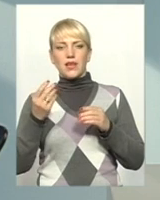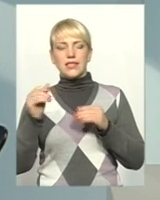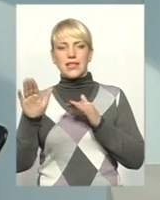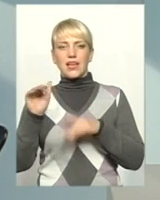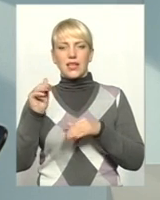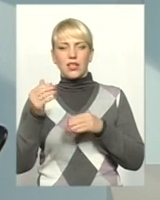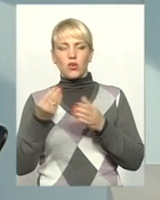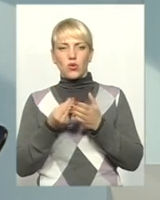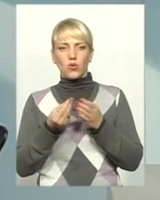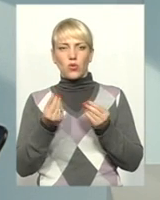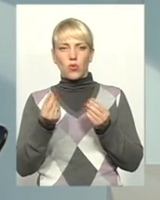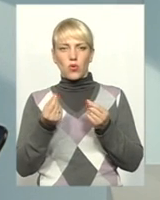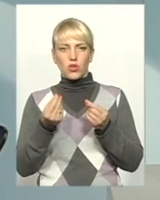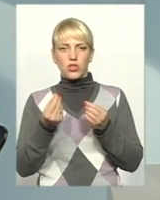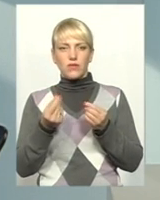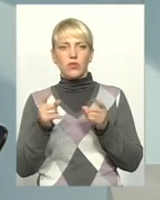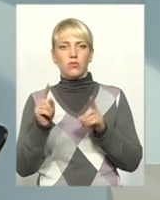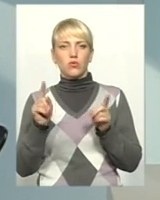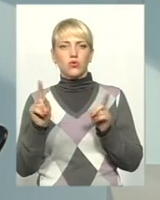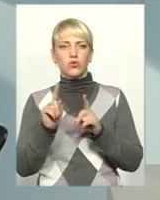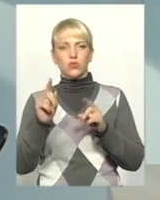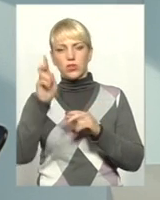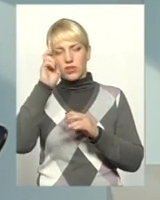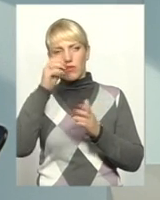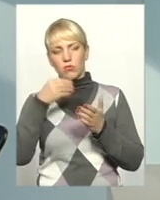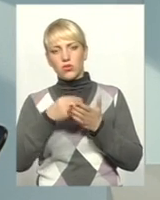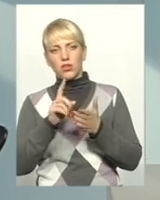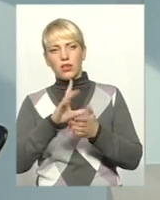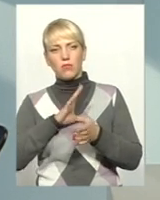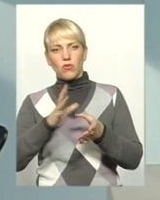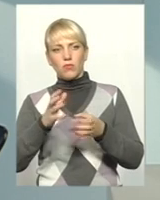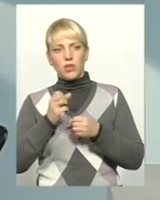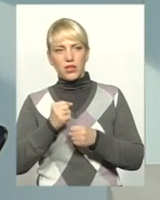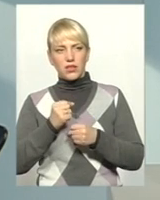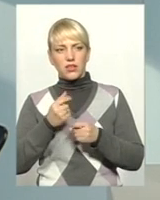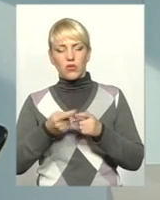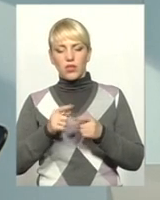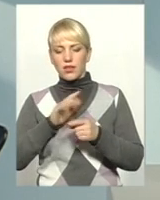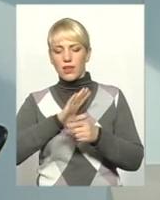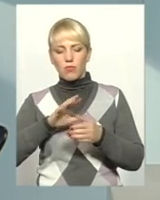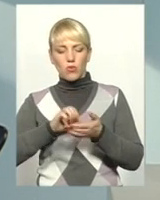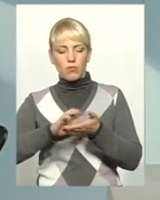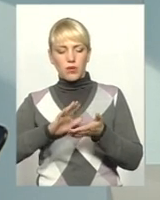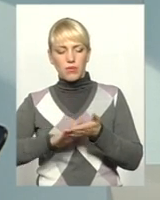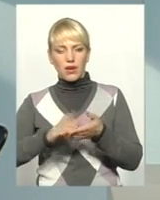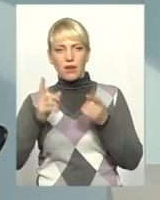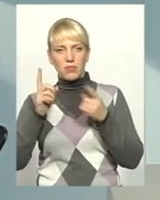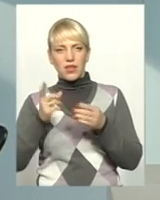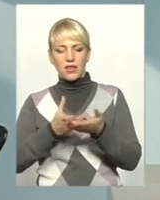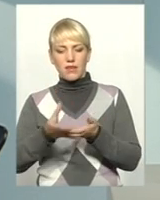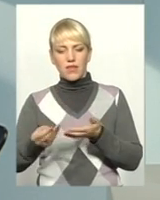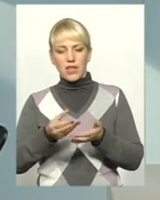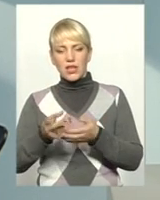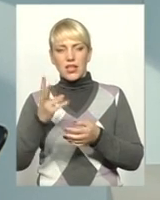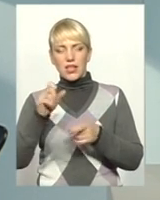що державний бюджет, який був прийнятий, в них не передбачені були капітальні видатки на такий вид їх